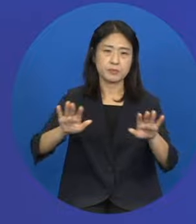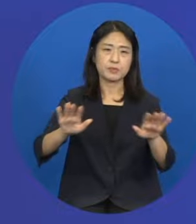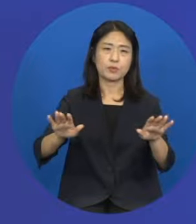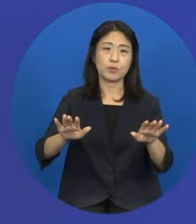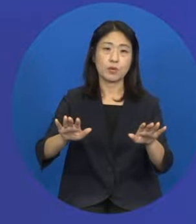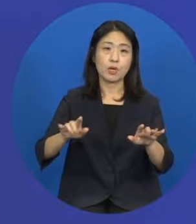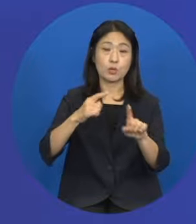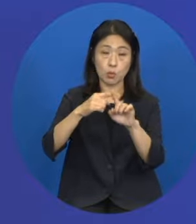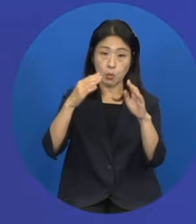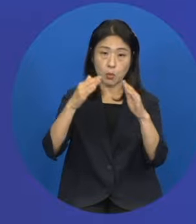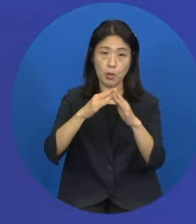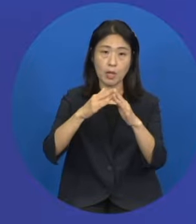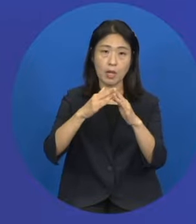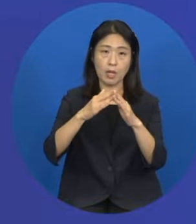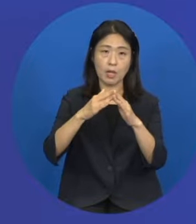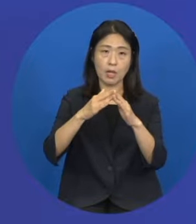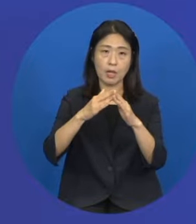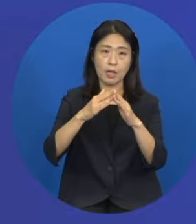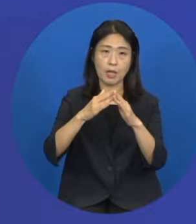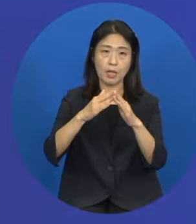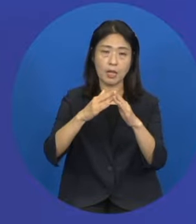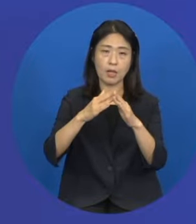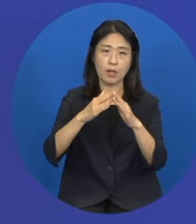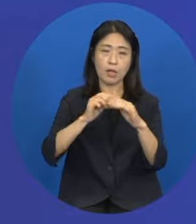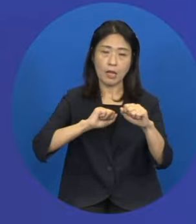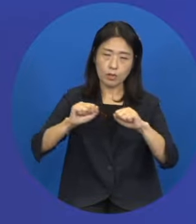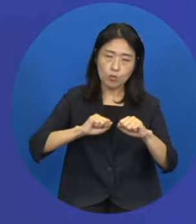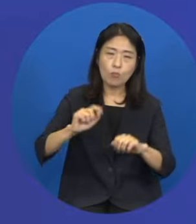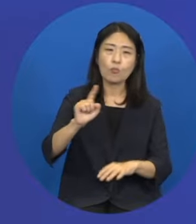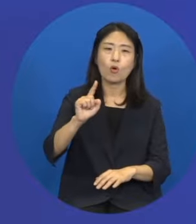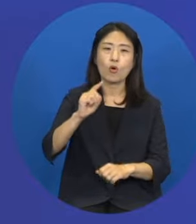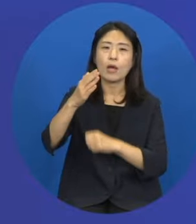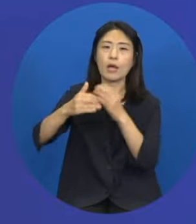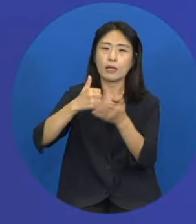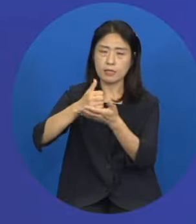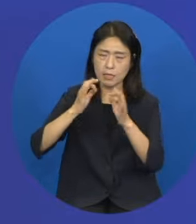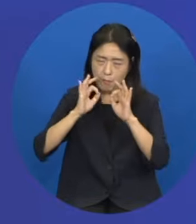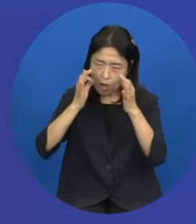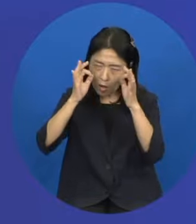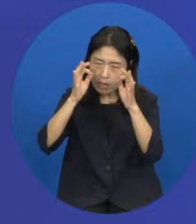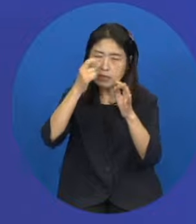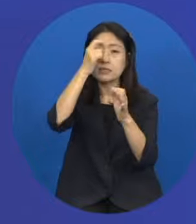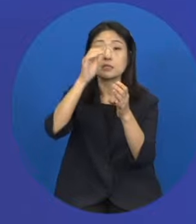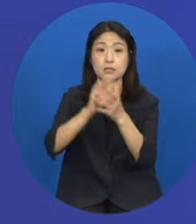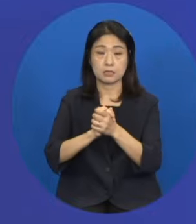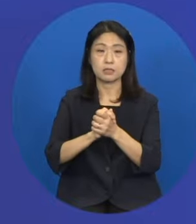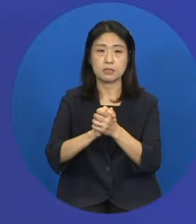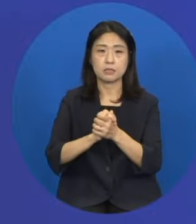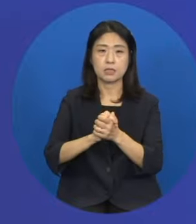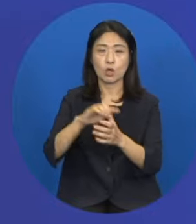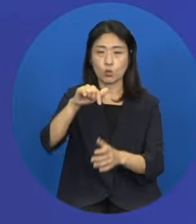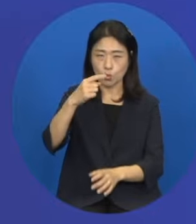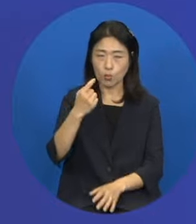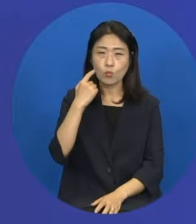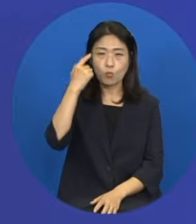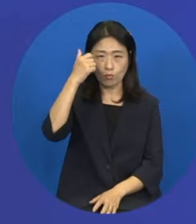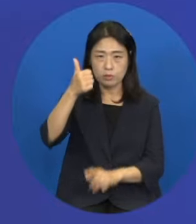하나님께 매달리며 기도한 것이었습니다. 노희성 목사님도 목회를 꽤 오래